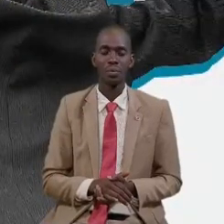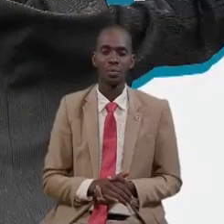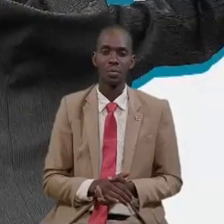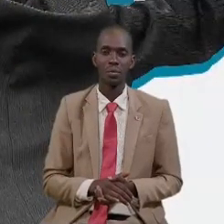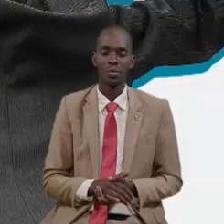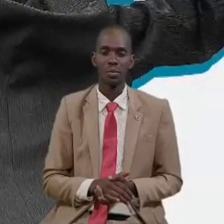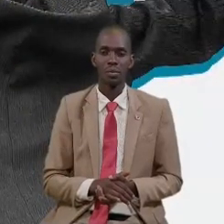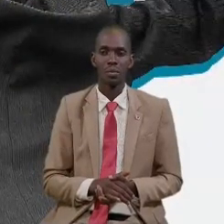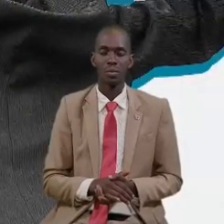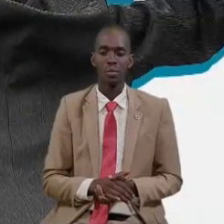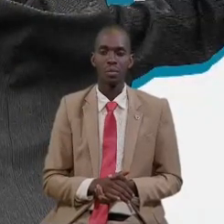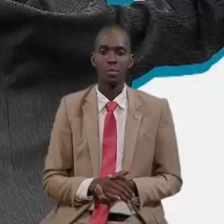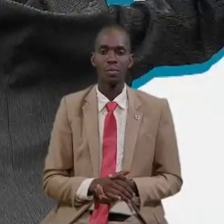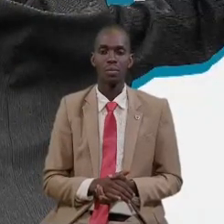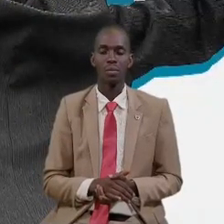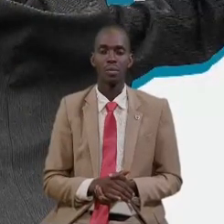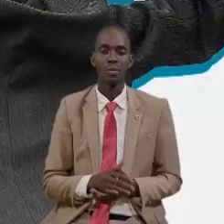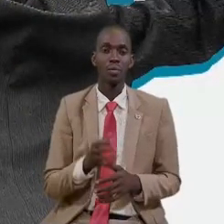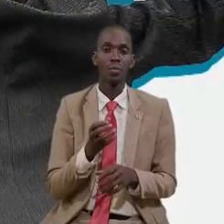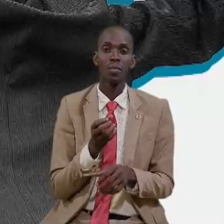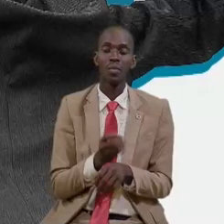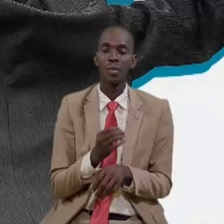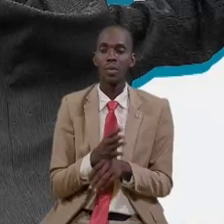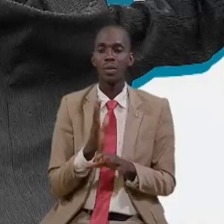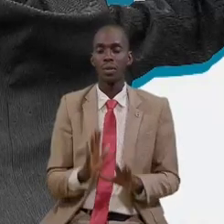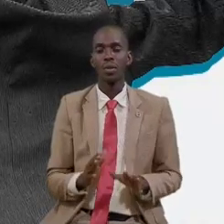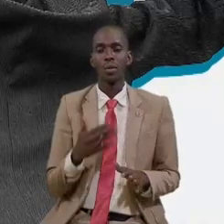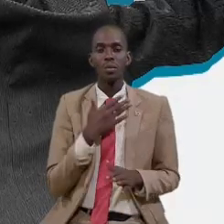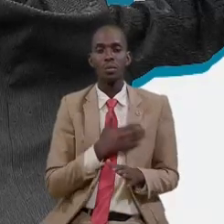Les conseillers autour de vous vont vous donner une fiche à remplir.